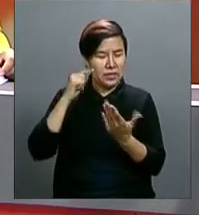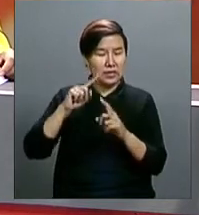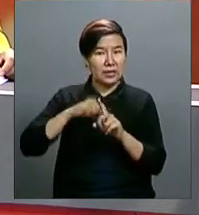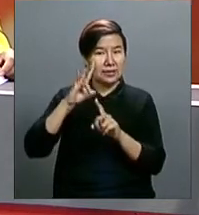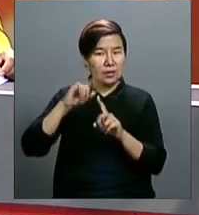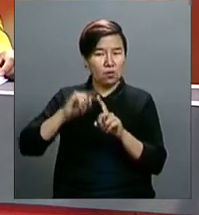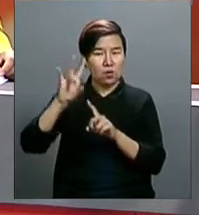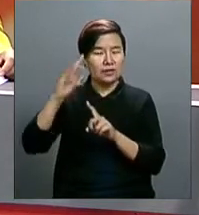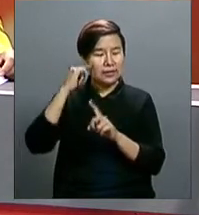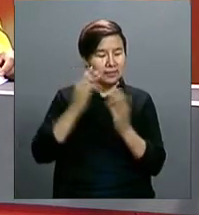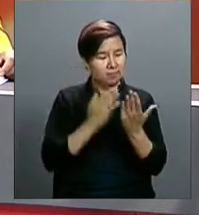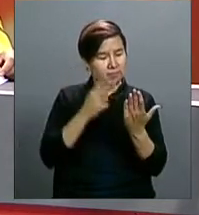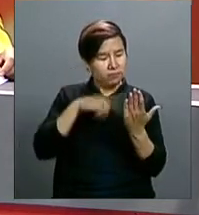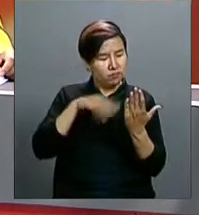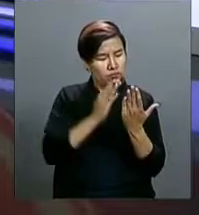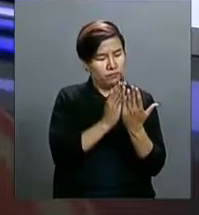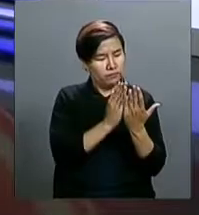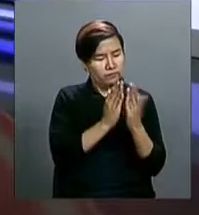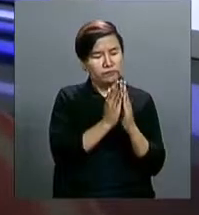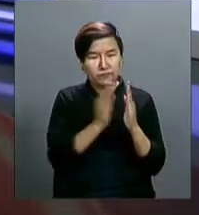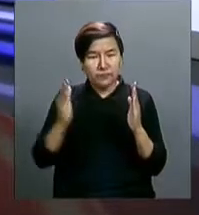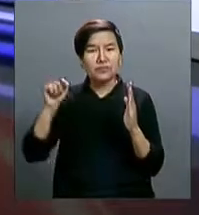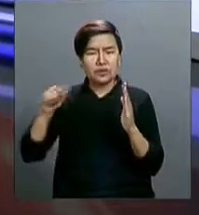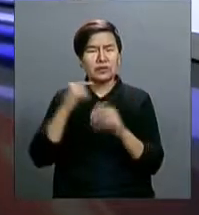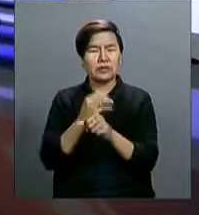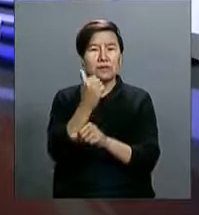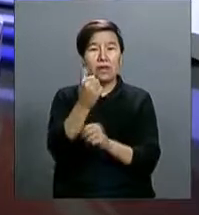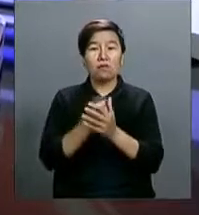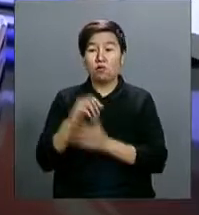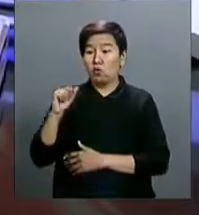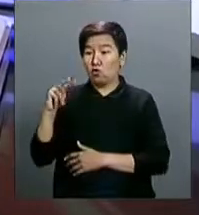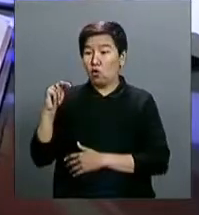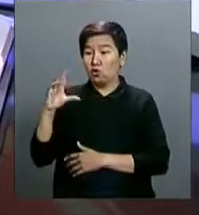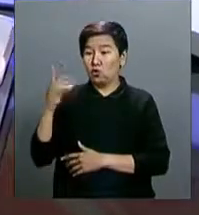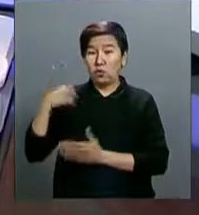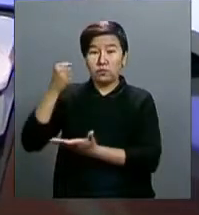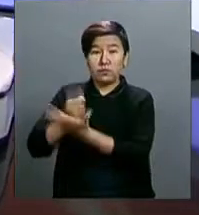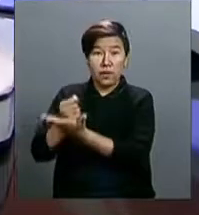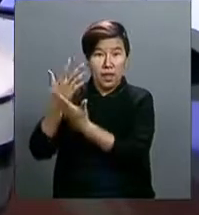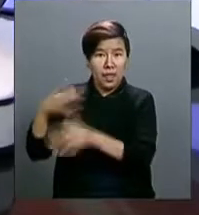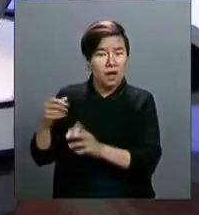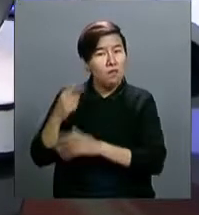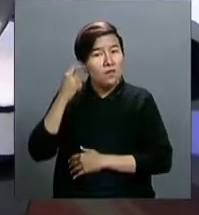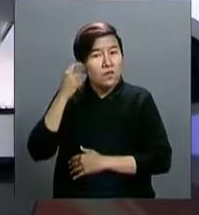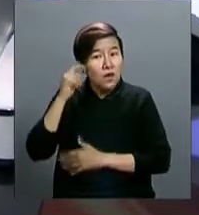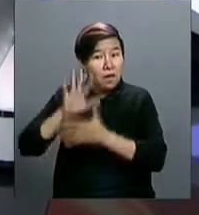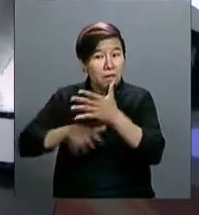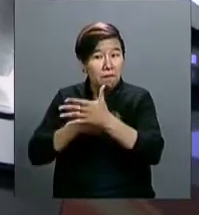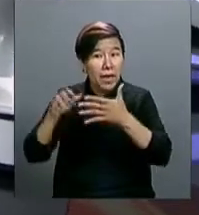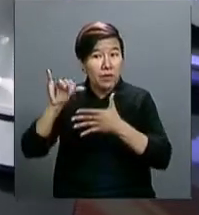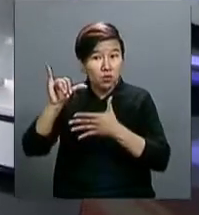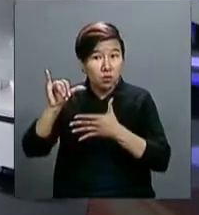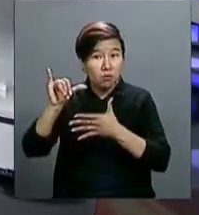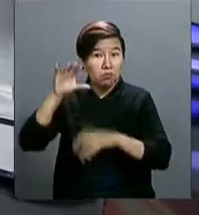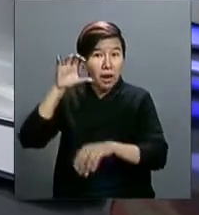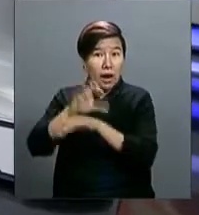นชอบได้ต่อไปค่ะคุณสวัสดิ์ถ้าเกิดว่าสนช.ให้ความเห็นชอบแล้วเรียบร้อยเนี่ยนั่นหมายความว่าเรากำลังจะมีแผนยุทธศาสตร์ชาติบังคับใช้เ